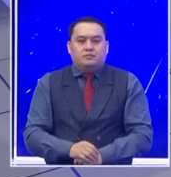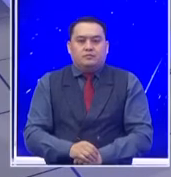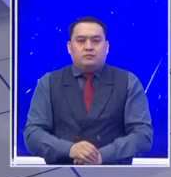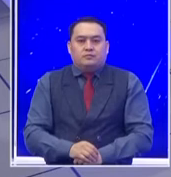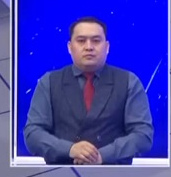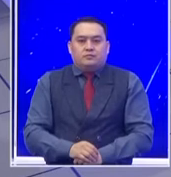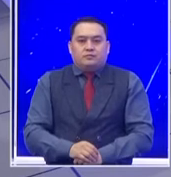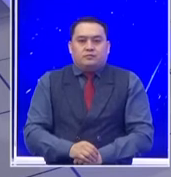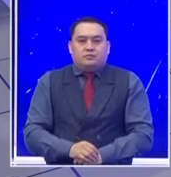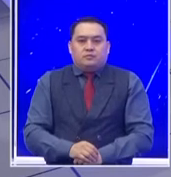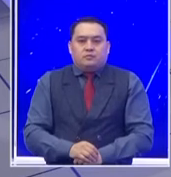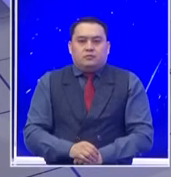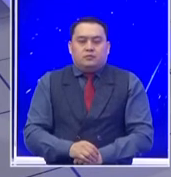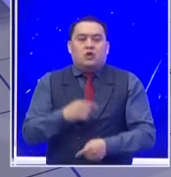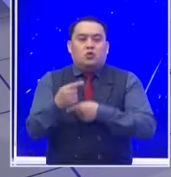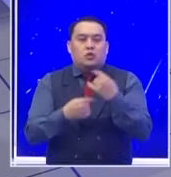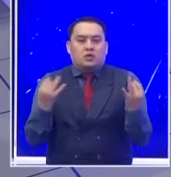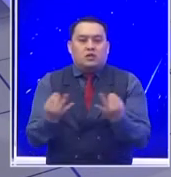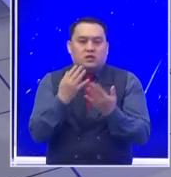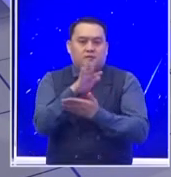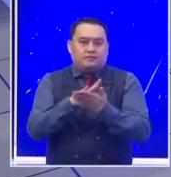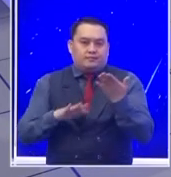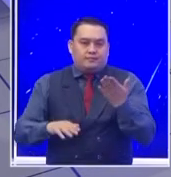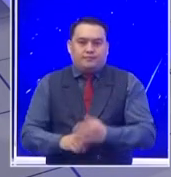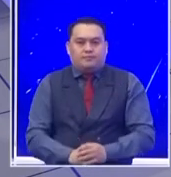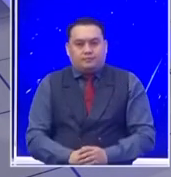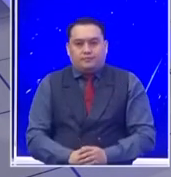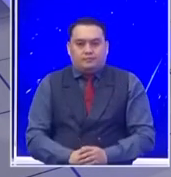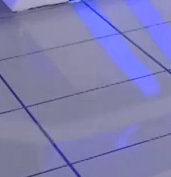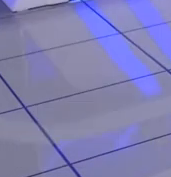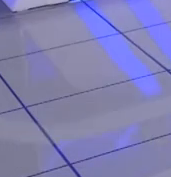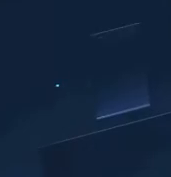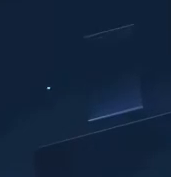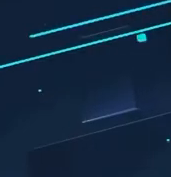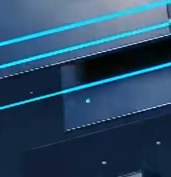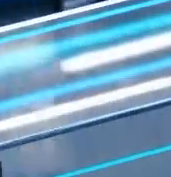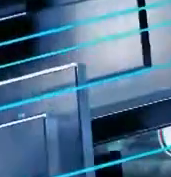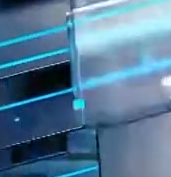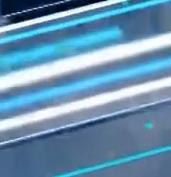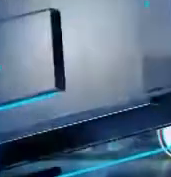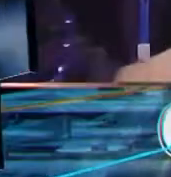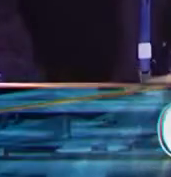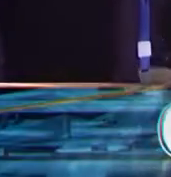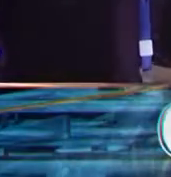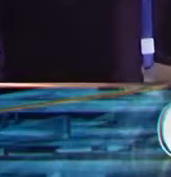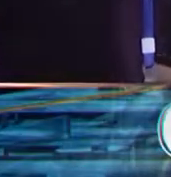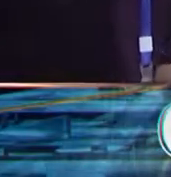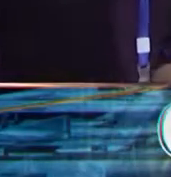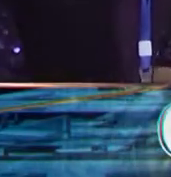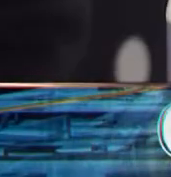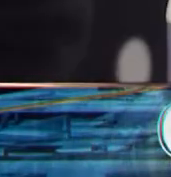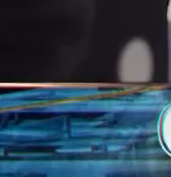в продолжении выпуска другие интересные события оставайтесь с нами с любовью и